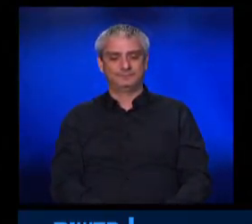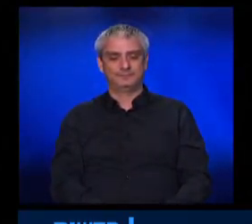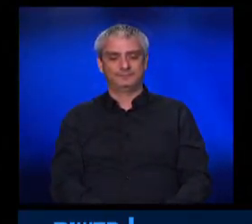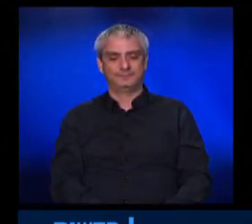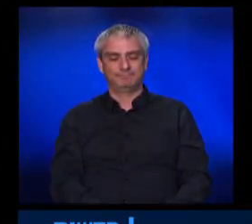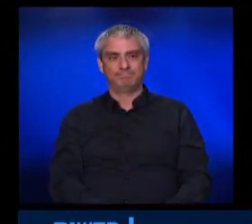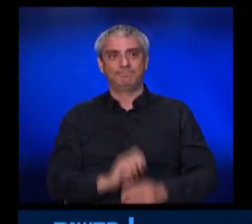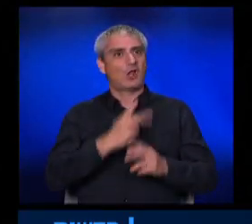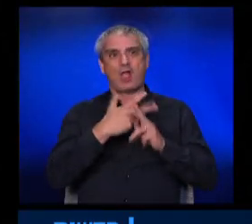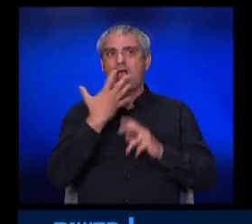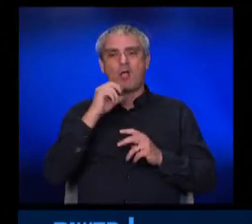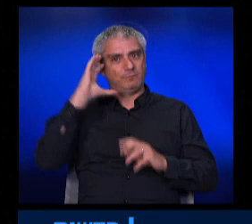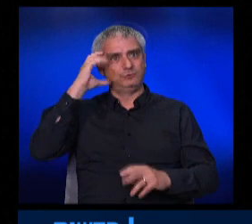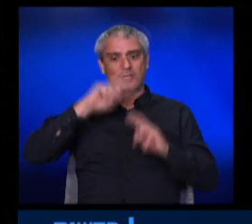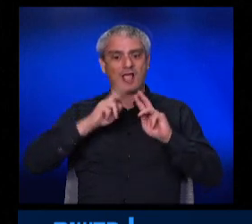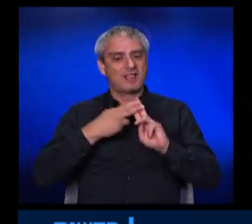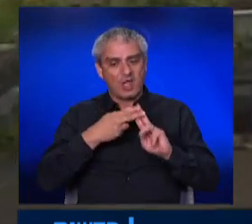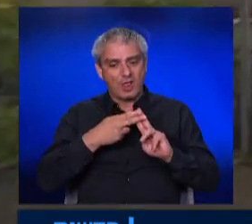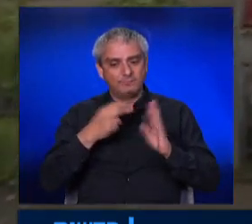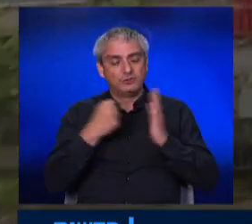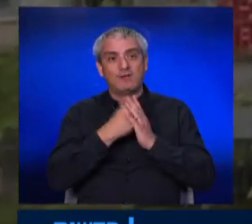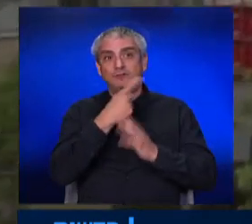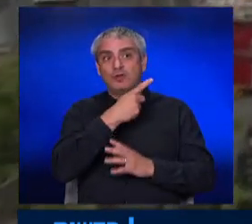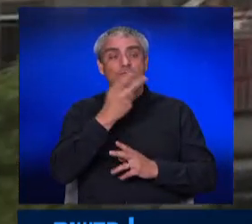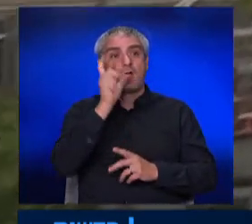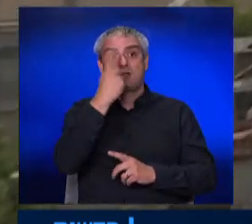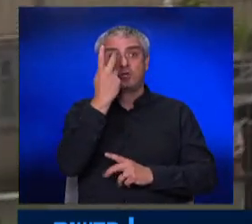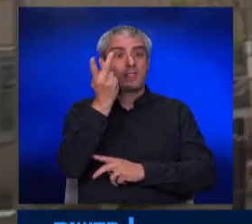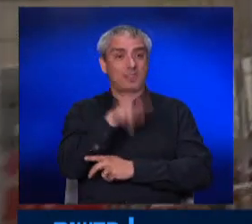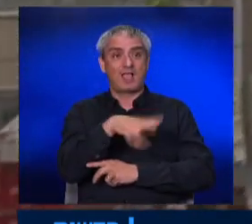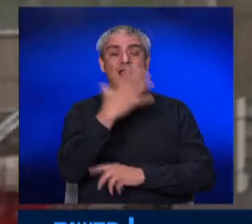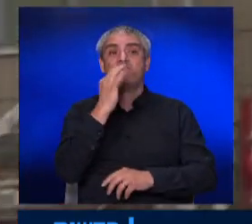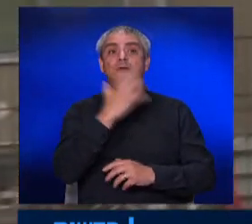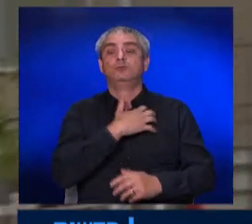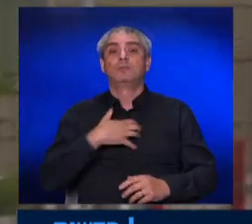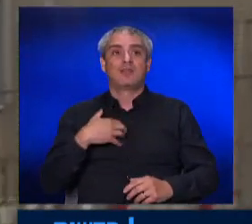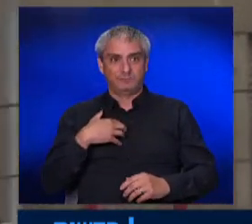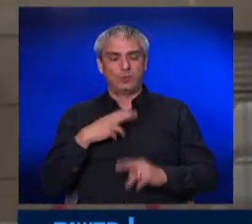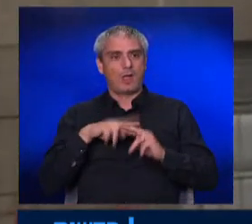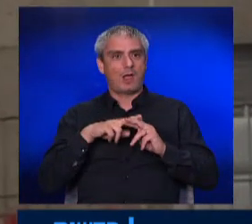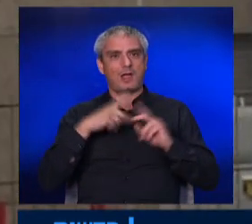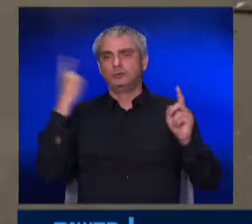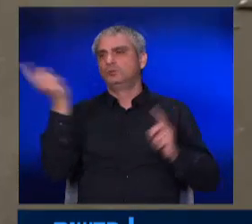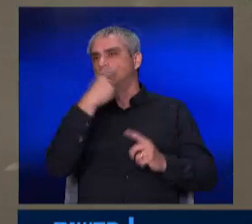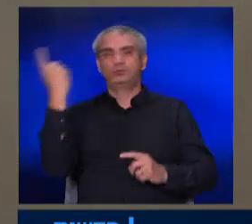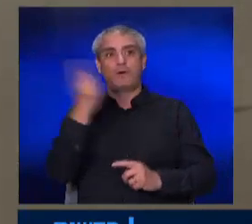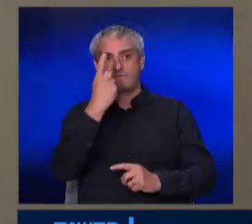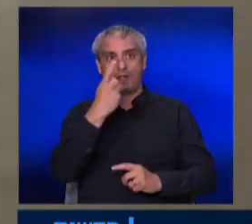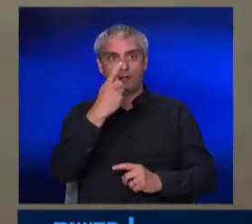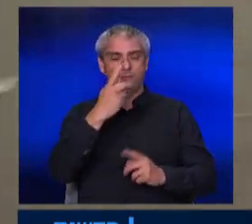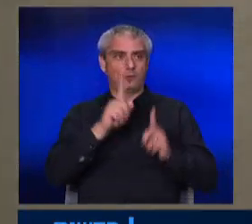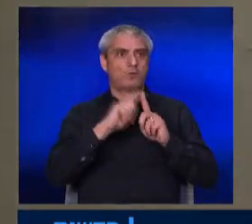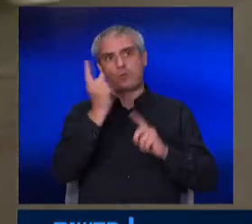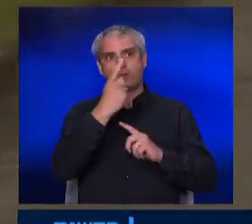זה לא רק החום שמשגע את העולם. בסוף השבוע נהרג אדם אחד ו-50 נפצעו לאחר שסופה עוצמתית, דמוית